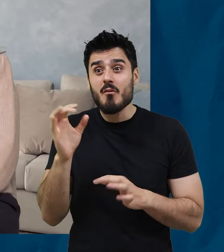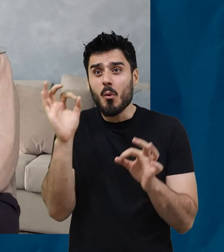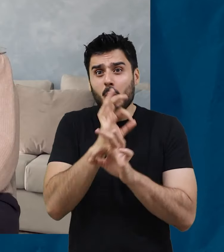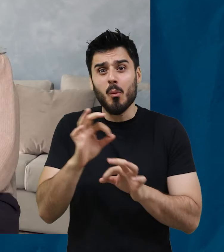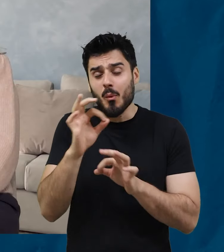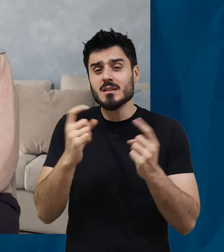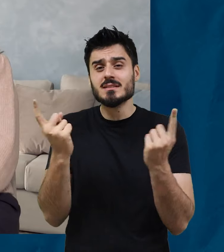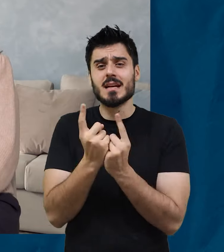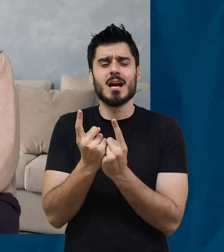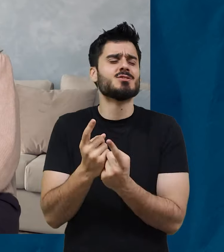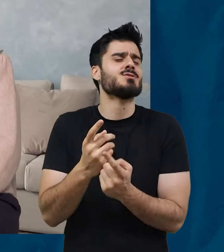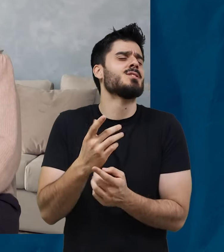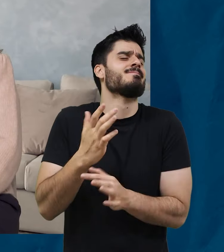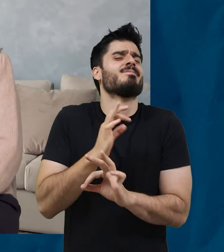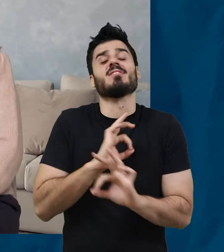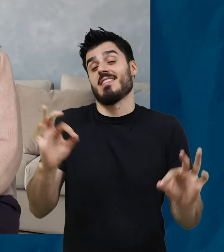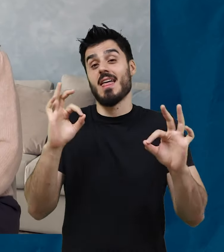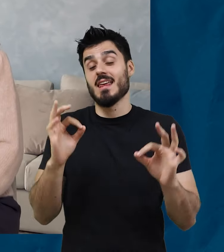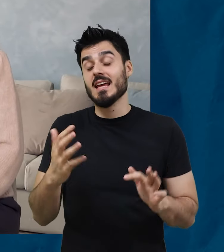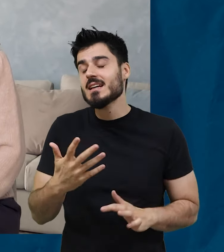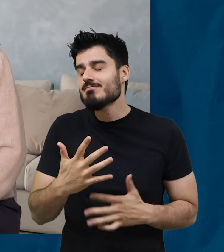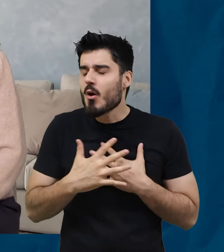казва, постоянно.